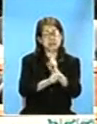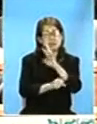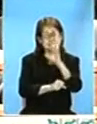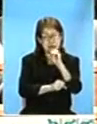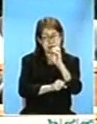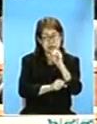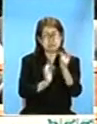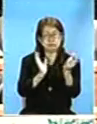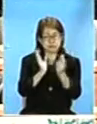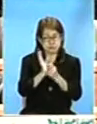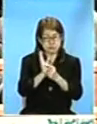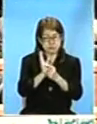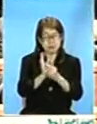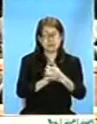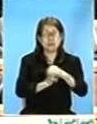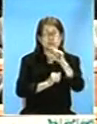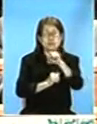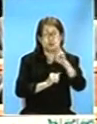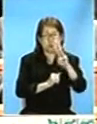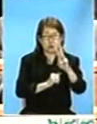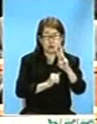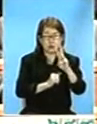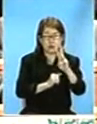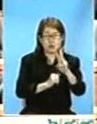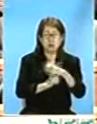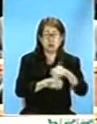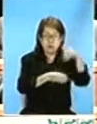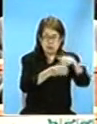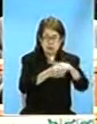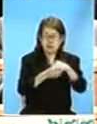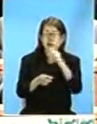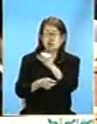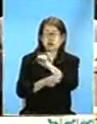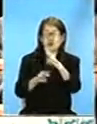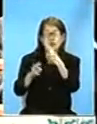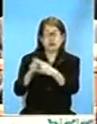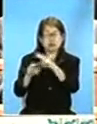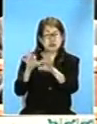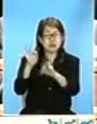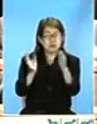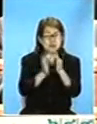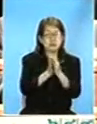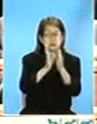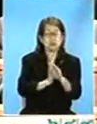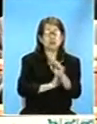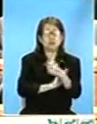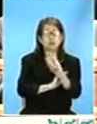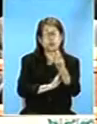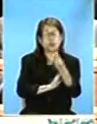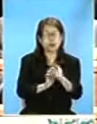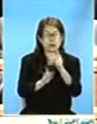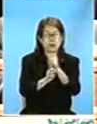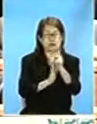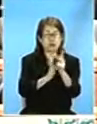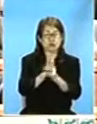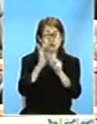ประเด็นที่มาและจำนวนสมาชิกวุฒิสภาตามบทบัญญัติมาตรา111